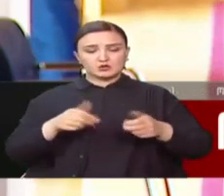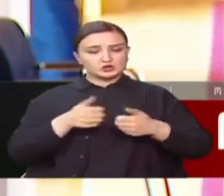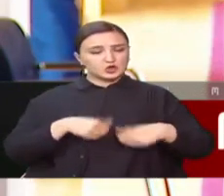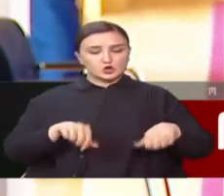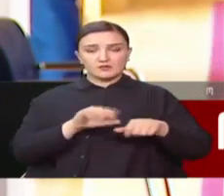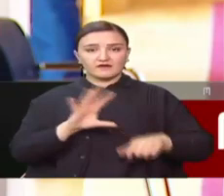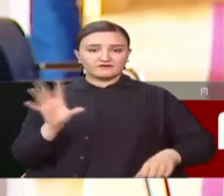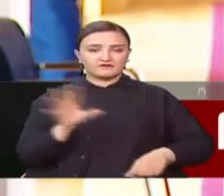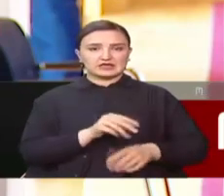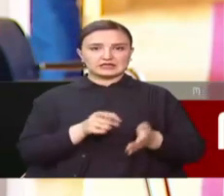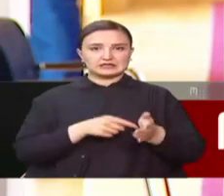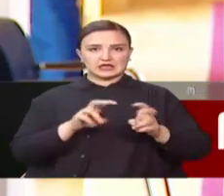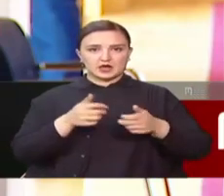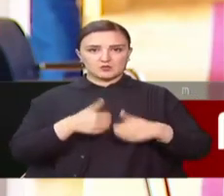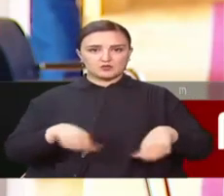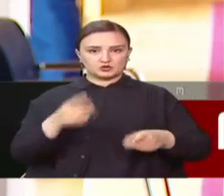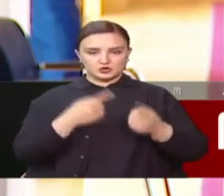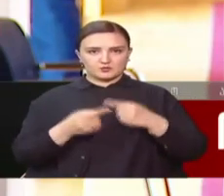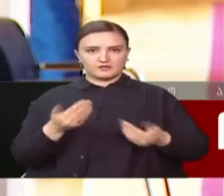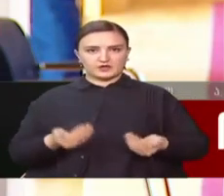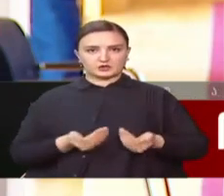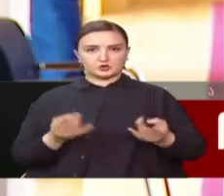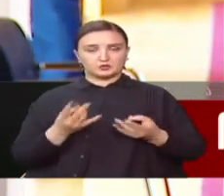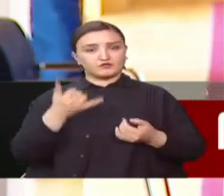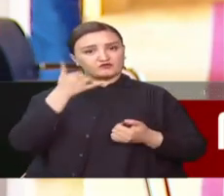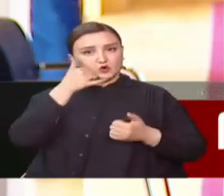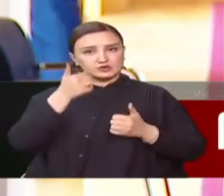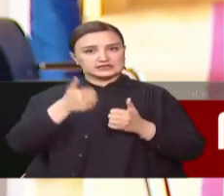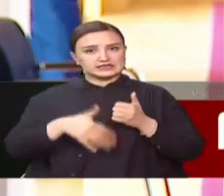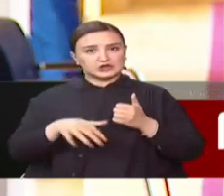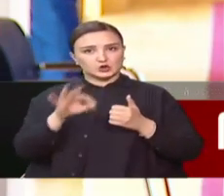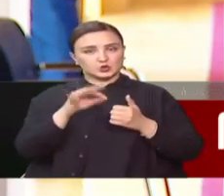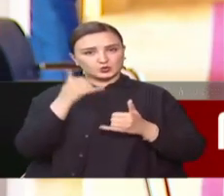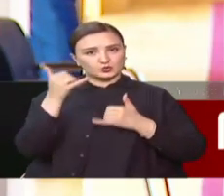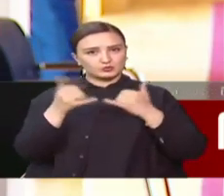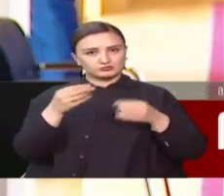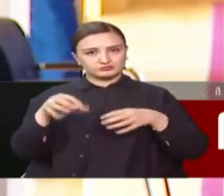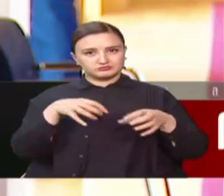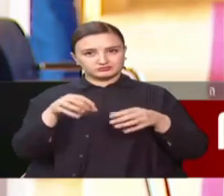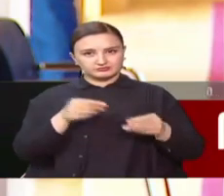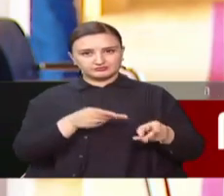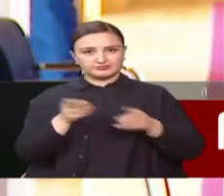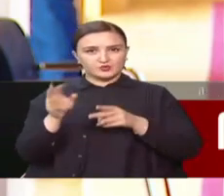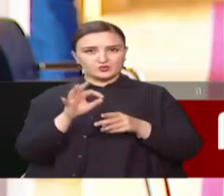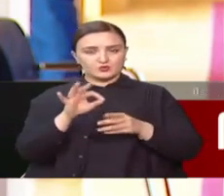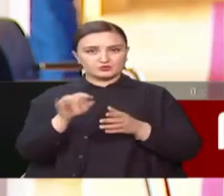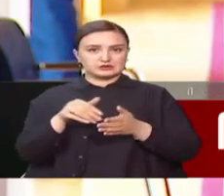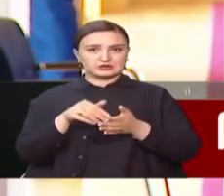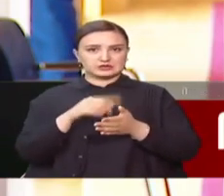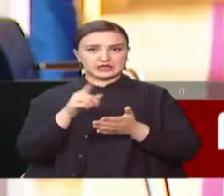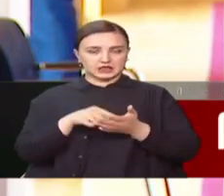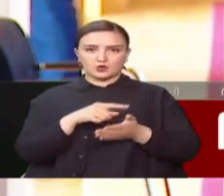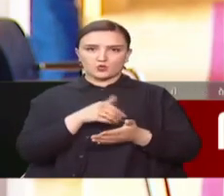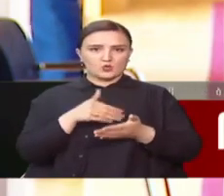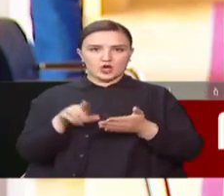Зайхлайла Сагамудзеба комиссия, он догадался, что Худа Саймагалитет, Холцентр Бисакит, Сай, Уарсамбо, в Картуле Уцневара Сагамудзеба комиссия шекнас, метавидел